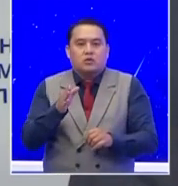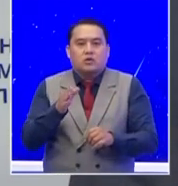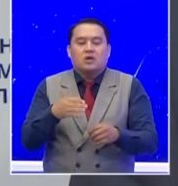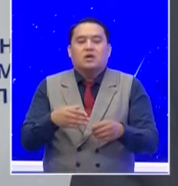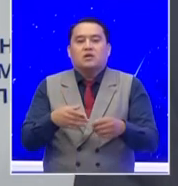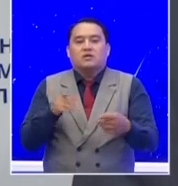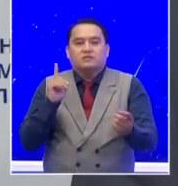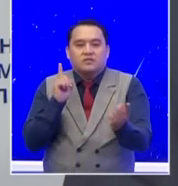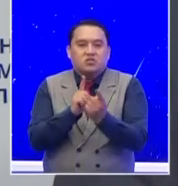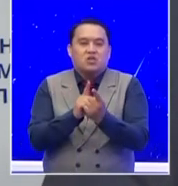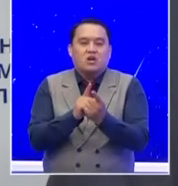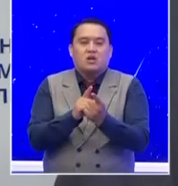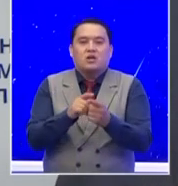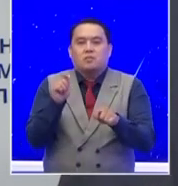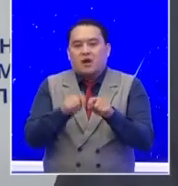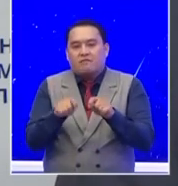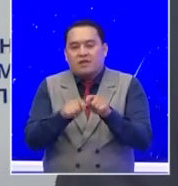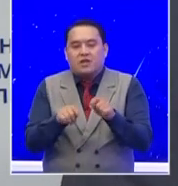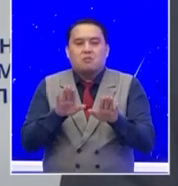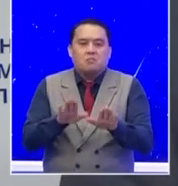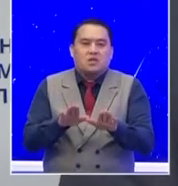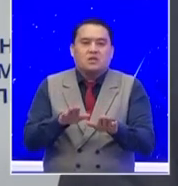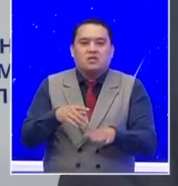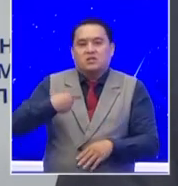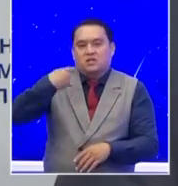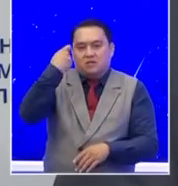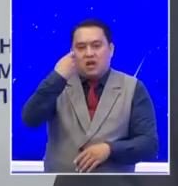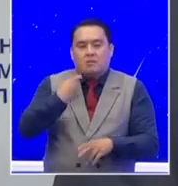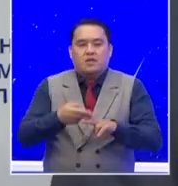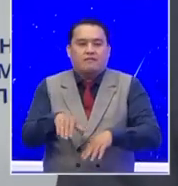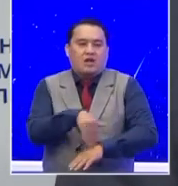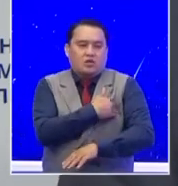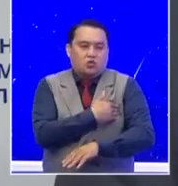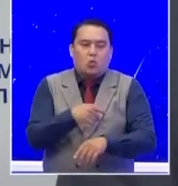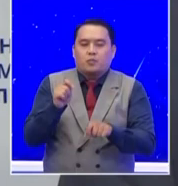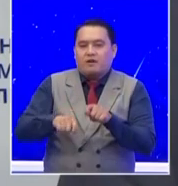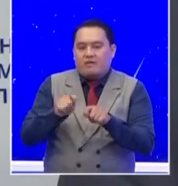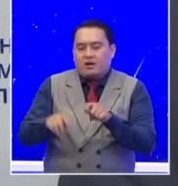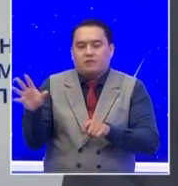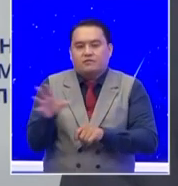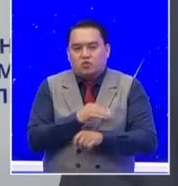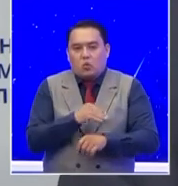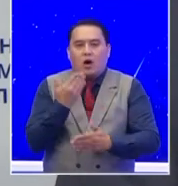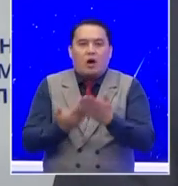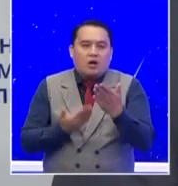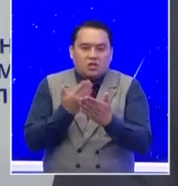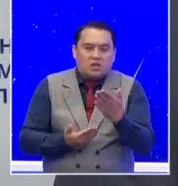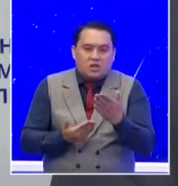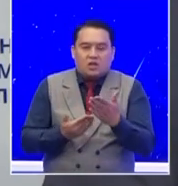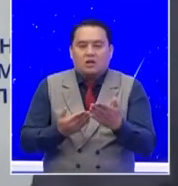пунктах досмотра тепловизоры дистанционный режим анкетирование